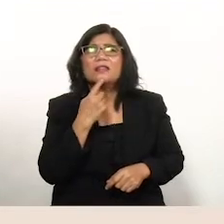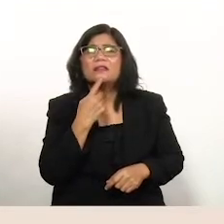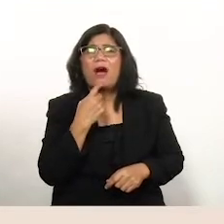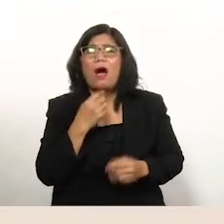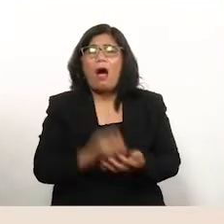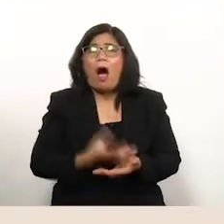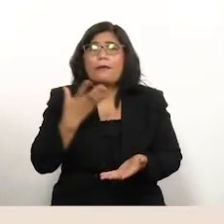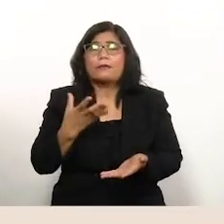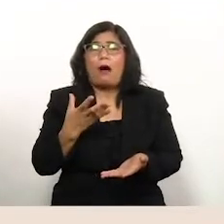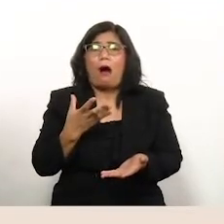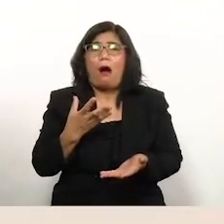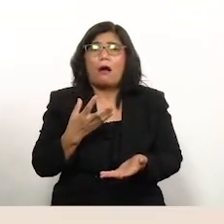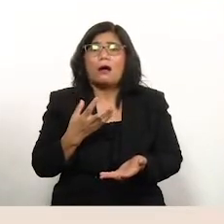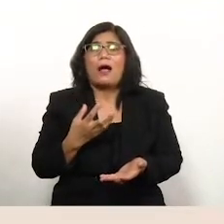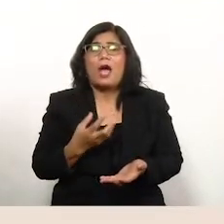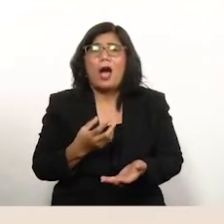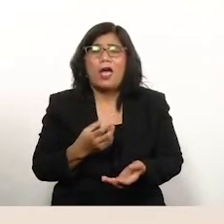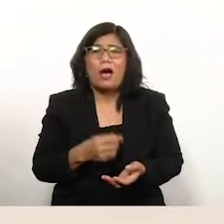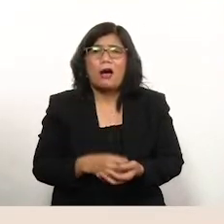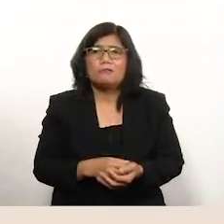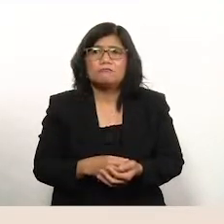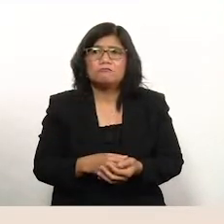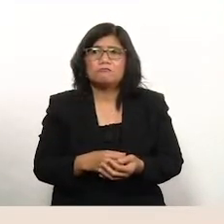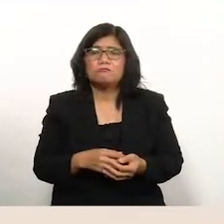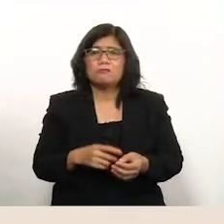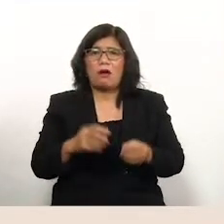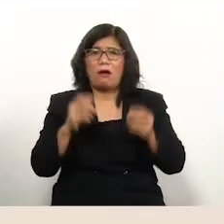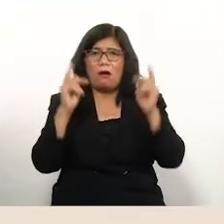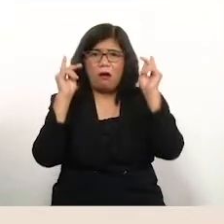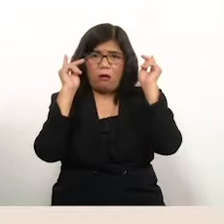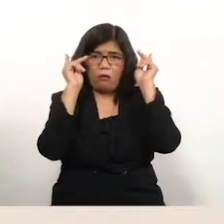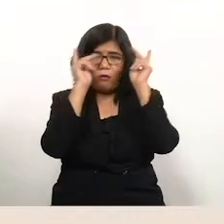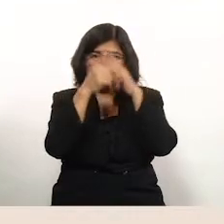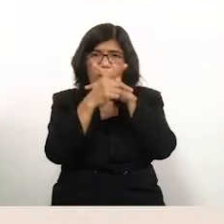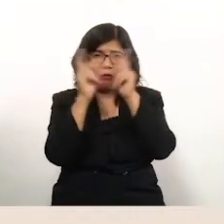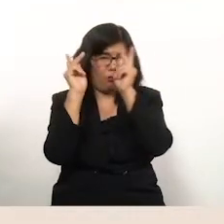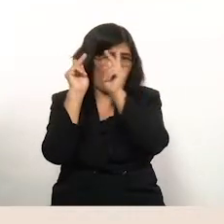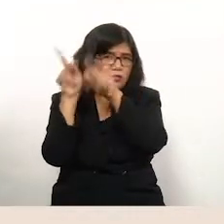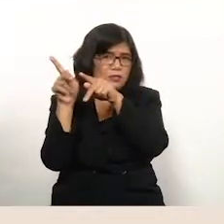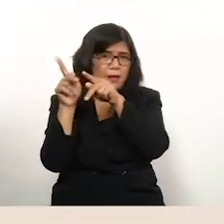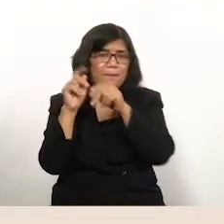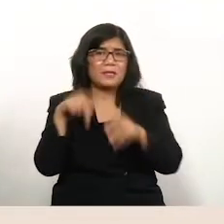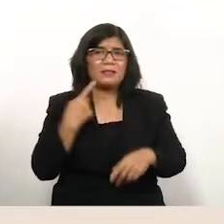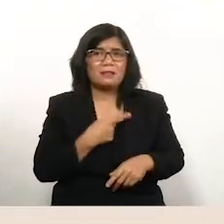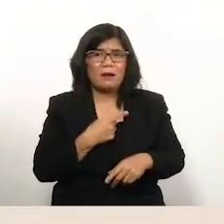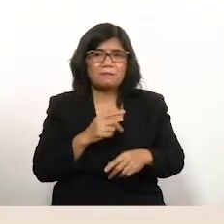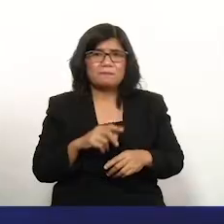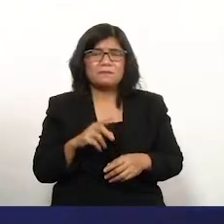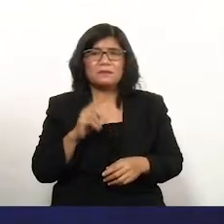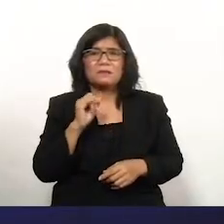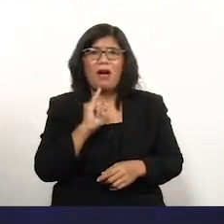Hai buat mereka kemiskinan dan penderitaan itu anak-anak Allah di sungai suara